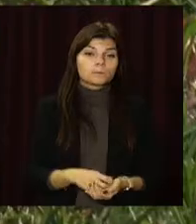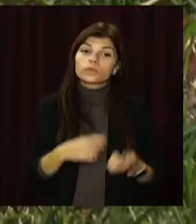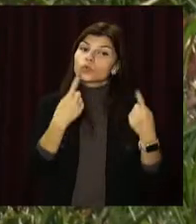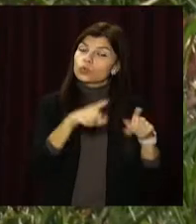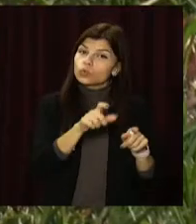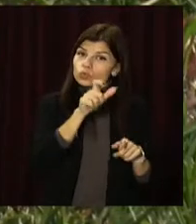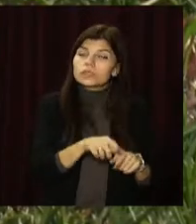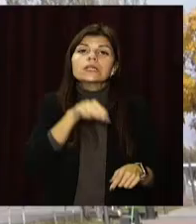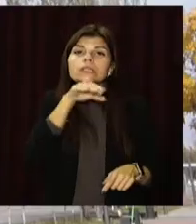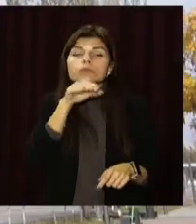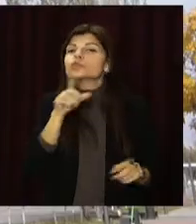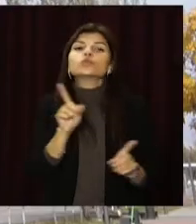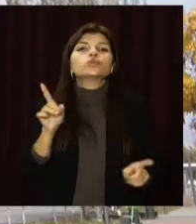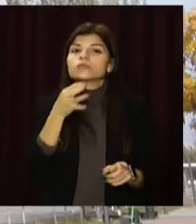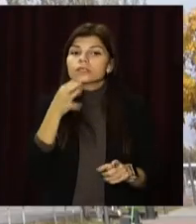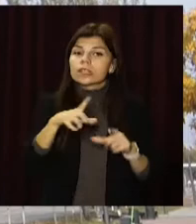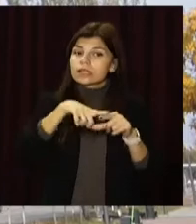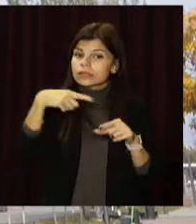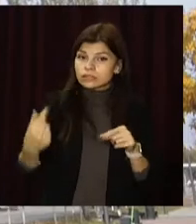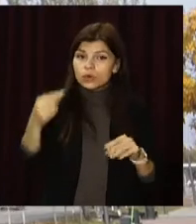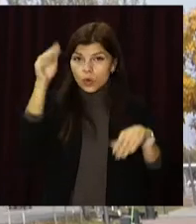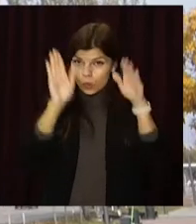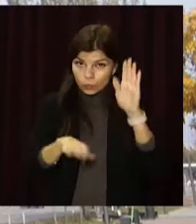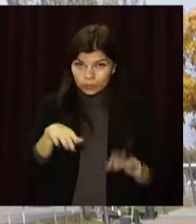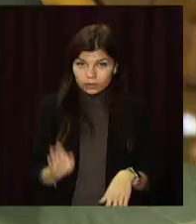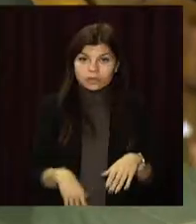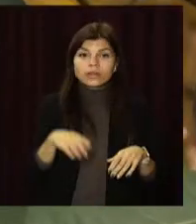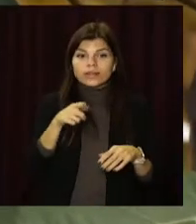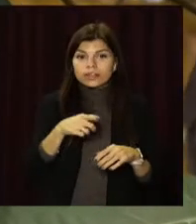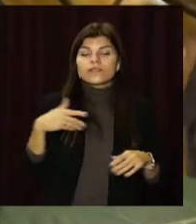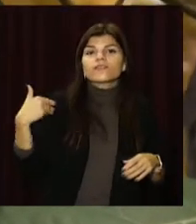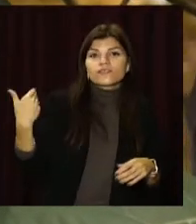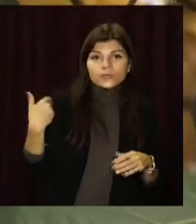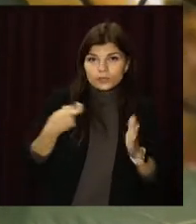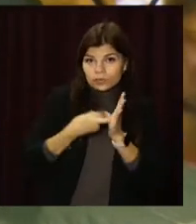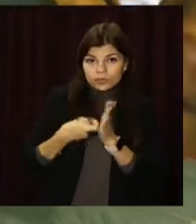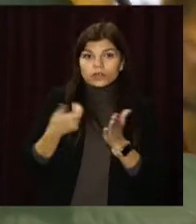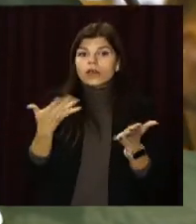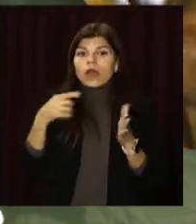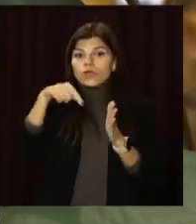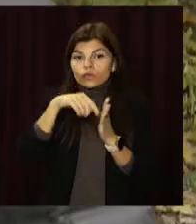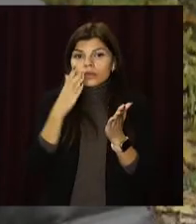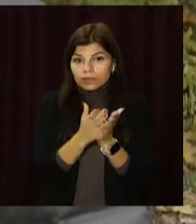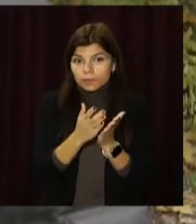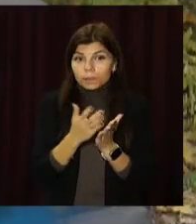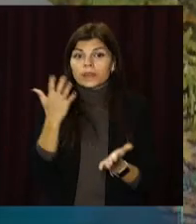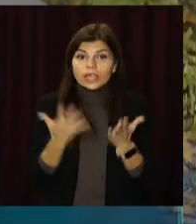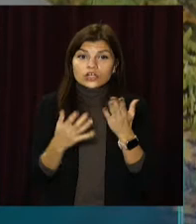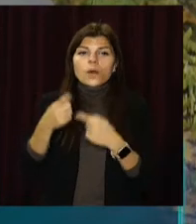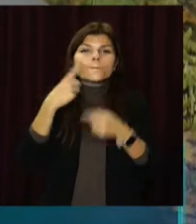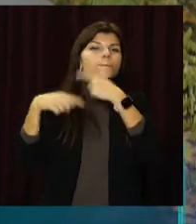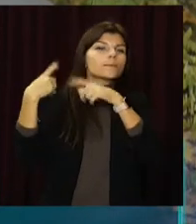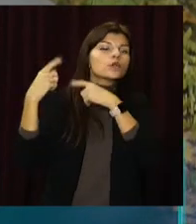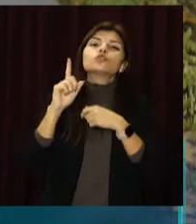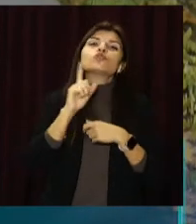приводу кажуть експерти. З листям опадають ті ж самі речовини поживні, які в них і містяться. Якщо повернутися до того,